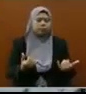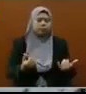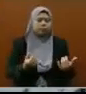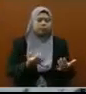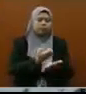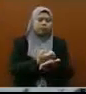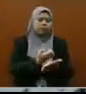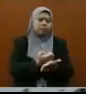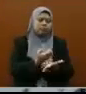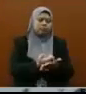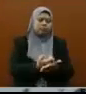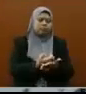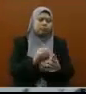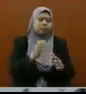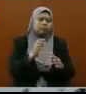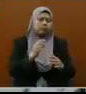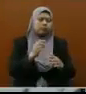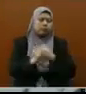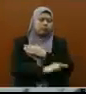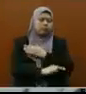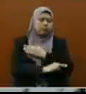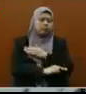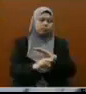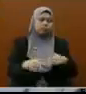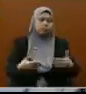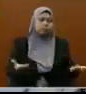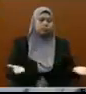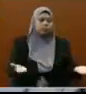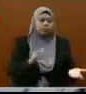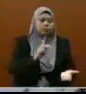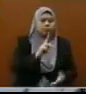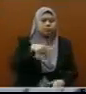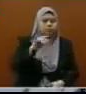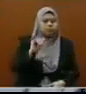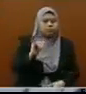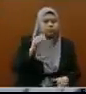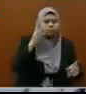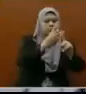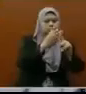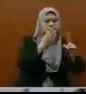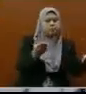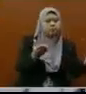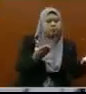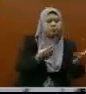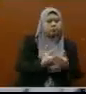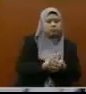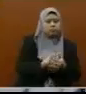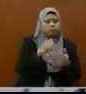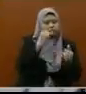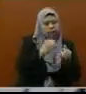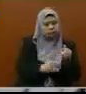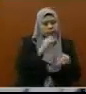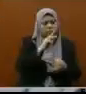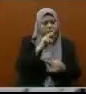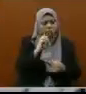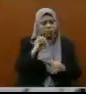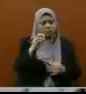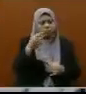di peringkat negeri untuk menjelang mencapai KPI ataupun sasaran kita pada akhir penghujung tahun